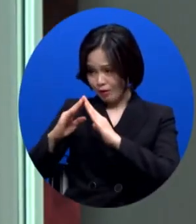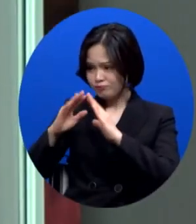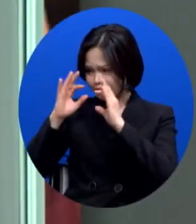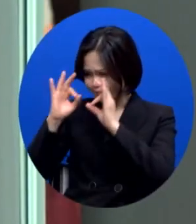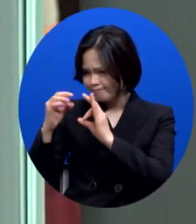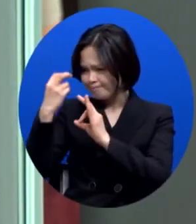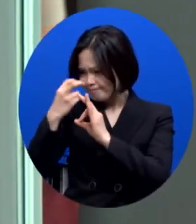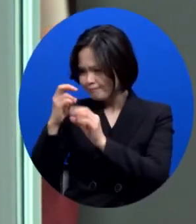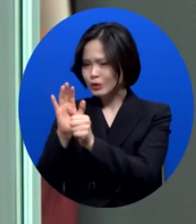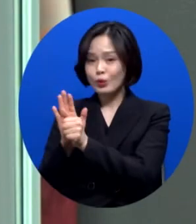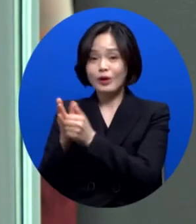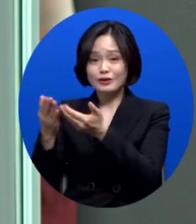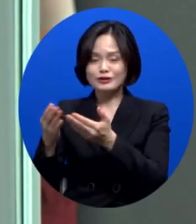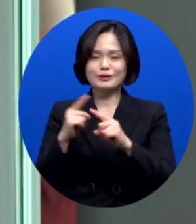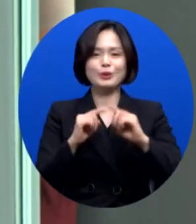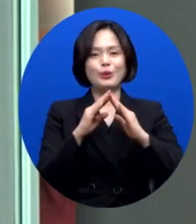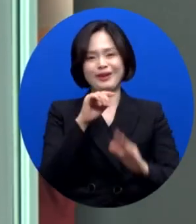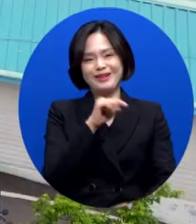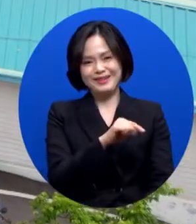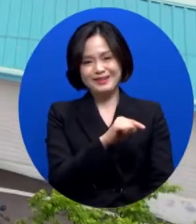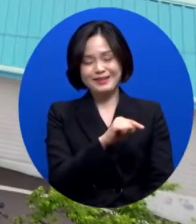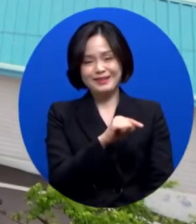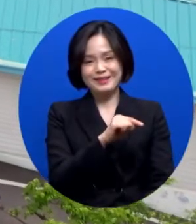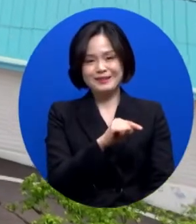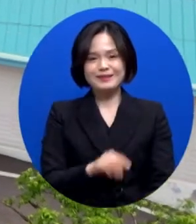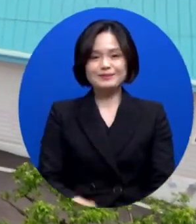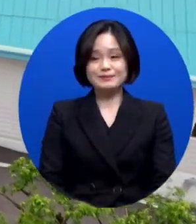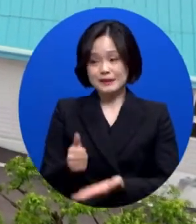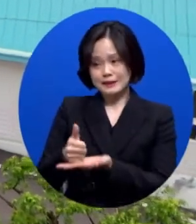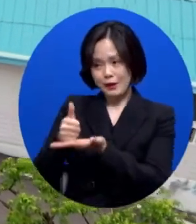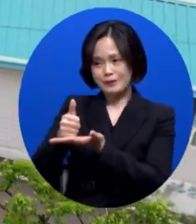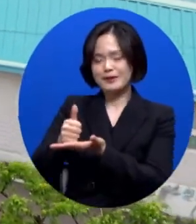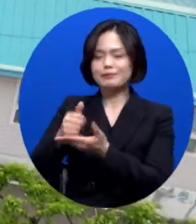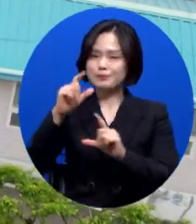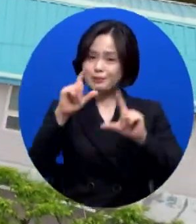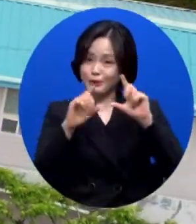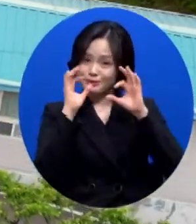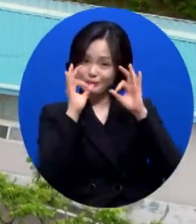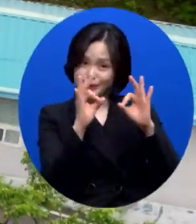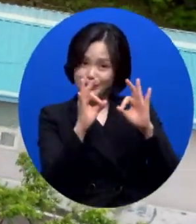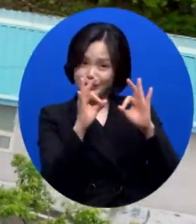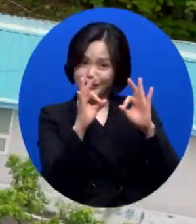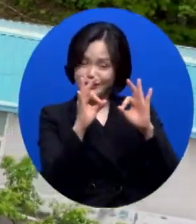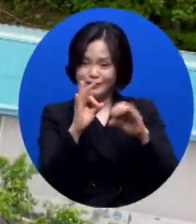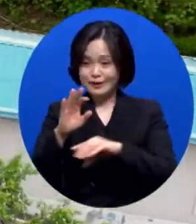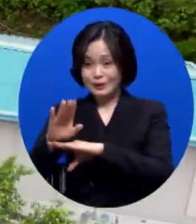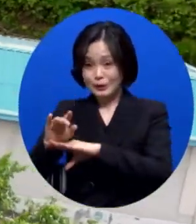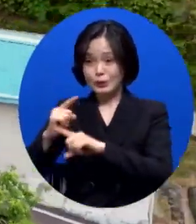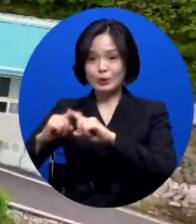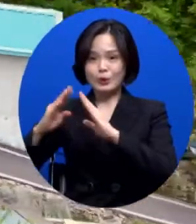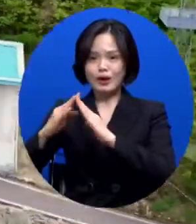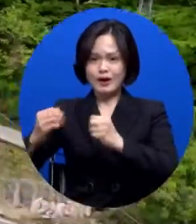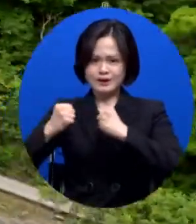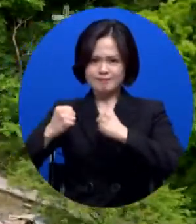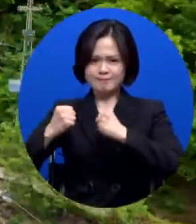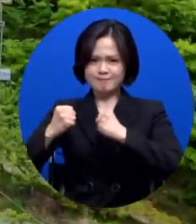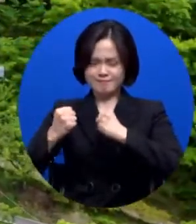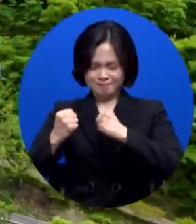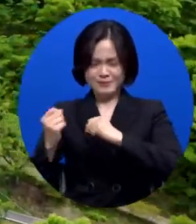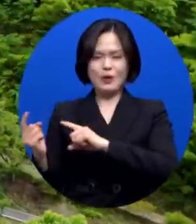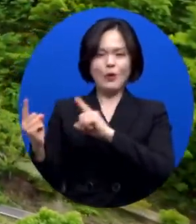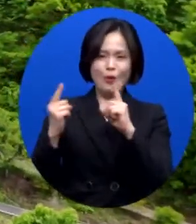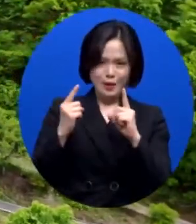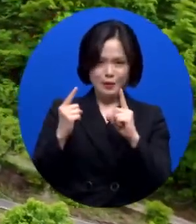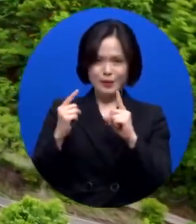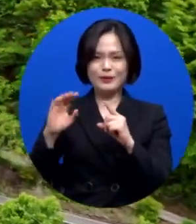실천하면 대구 대흥교회 대구 대형교회의 섬김을 통해 힘을 잃어가는 노총 교회가 다시 일어서는 길이